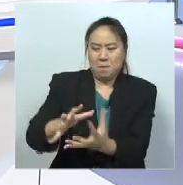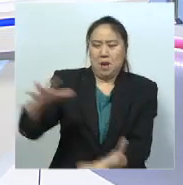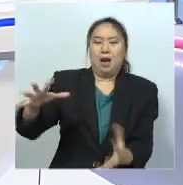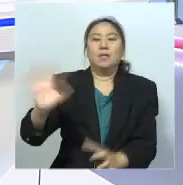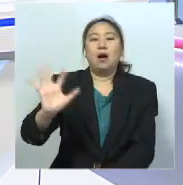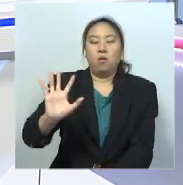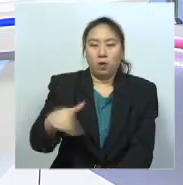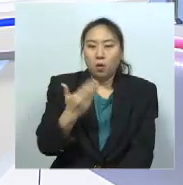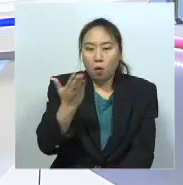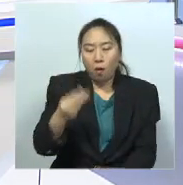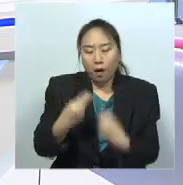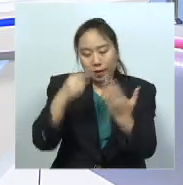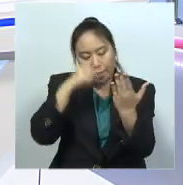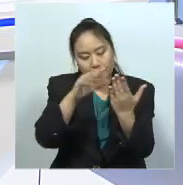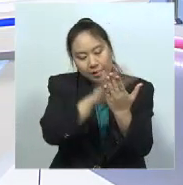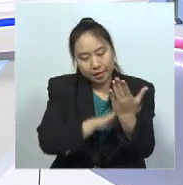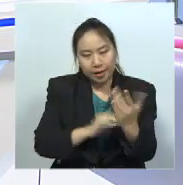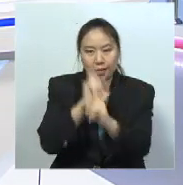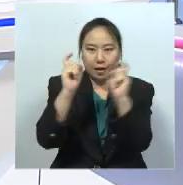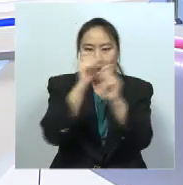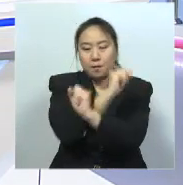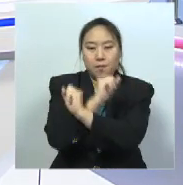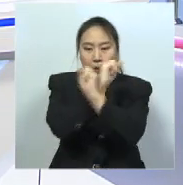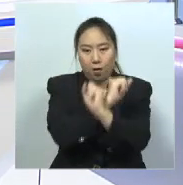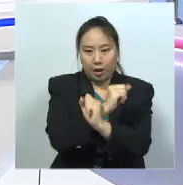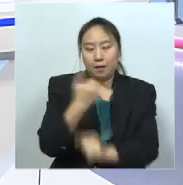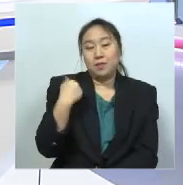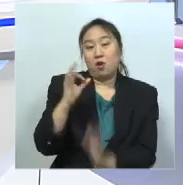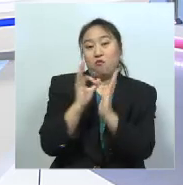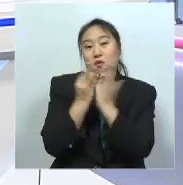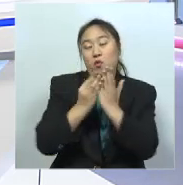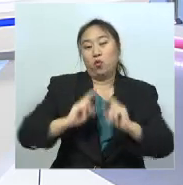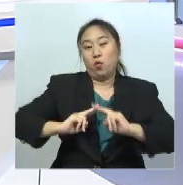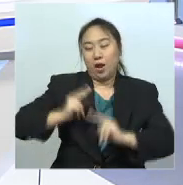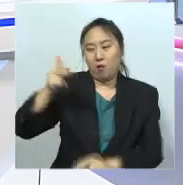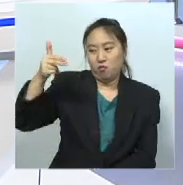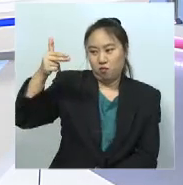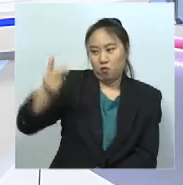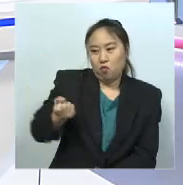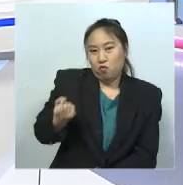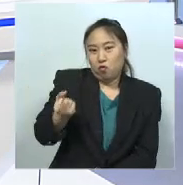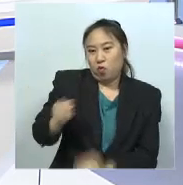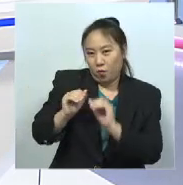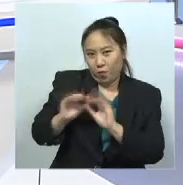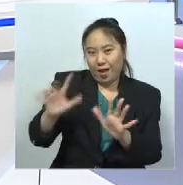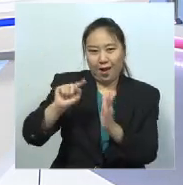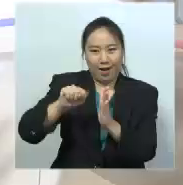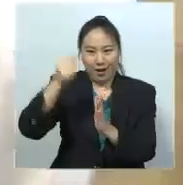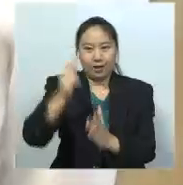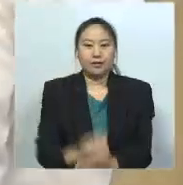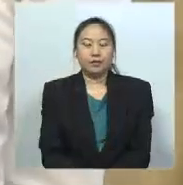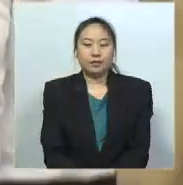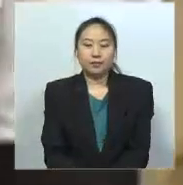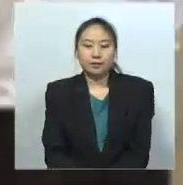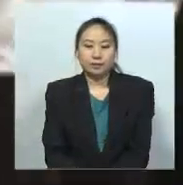ร้อมขอพรให้ประเทศปลอดภัยขณะเดียวกันก็มีการไลฟ์ผ่าน Facebook ส่วนตัวเป็นครั้งแรกด้วยค่ะพลเอก